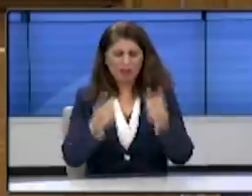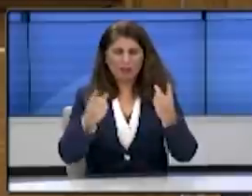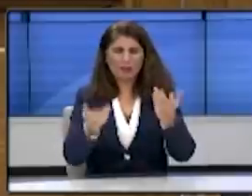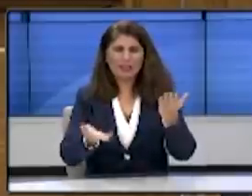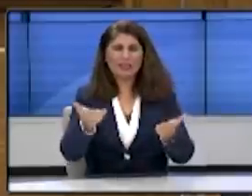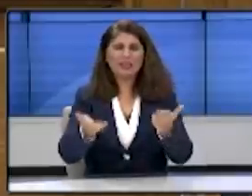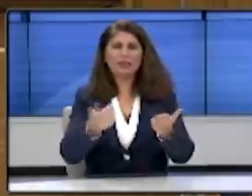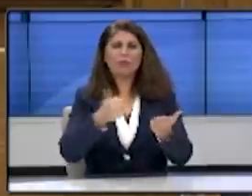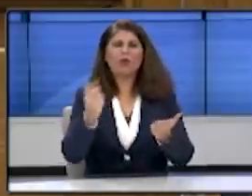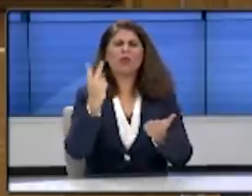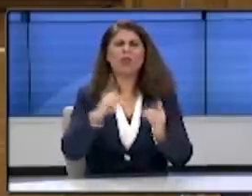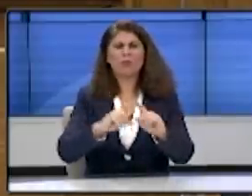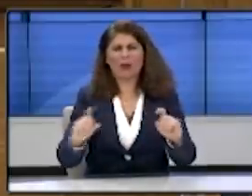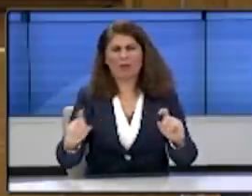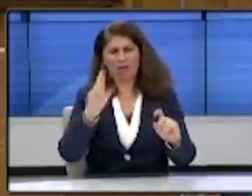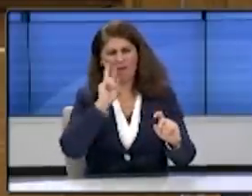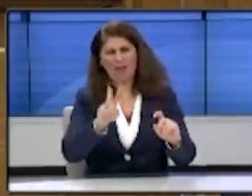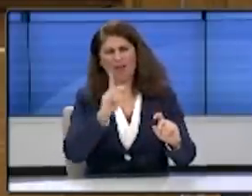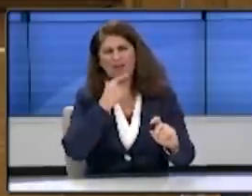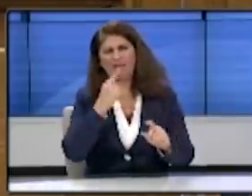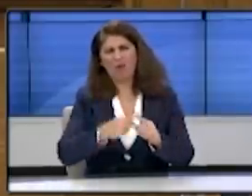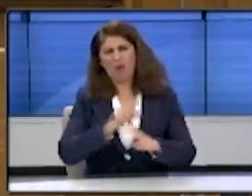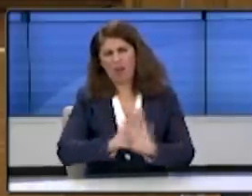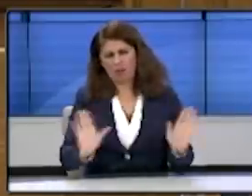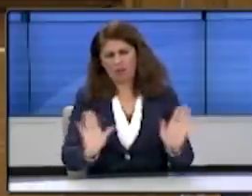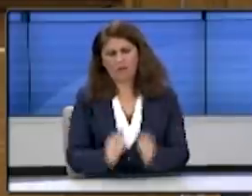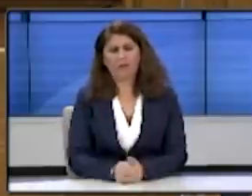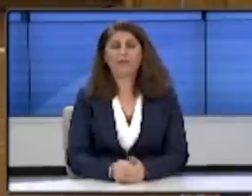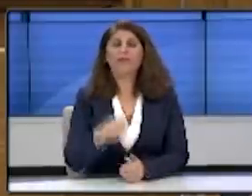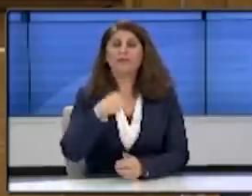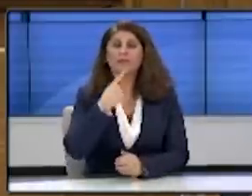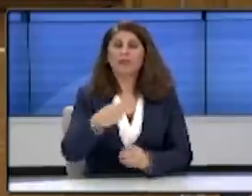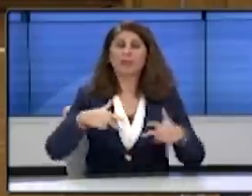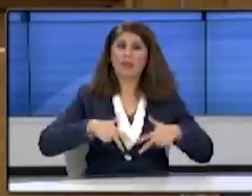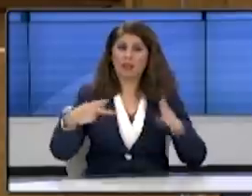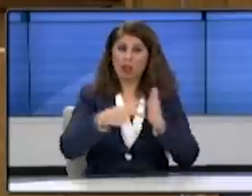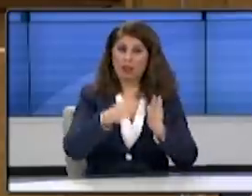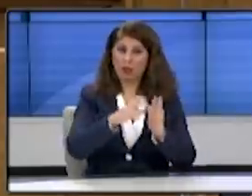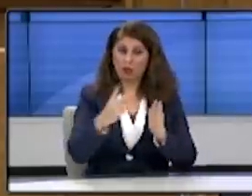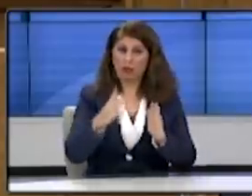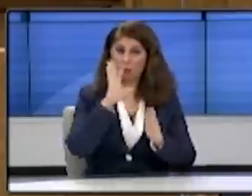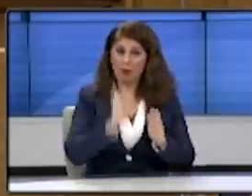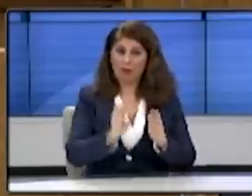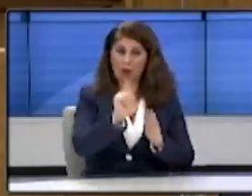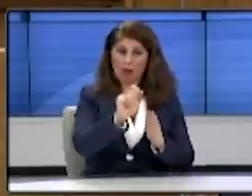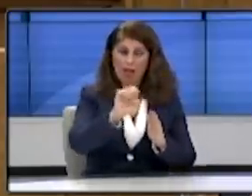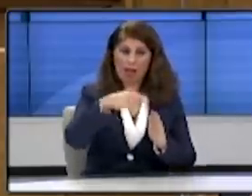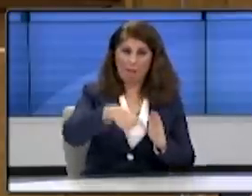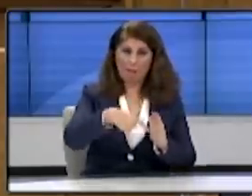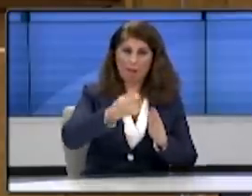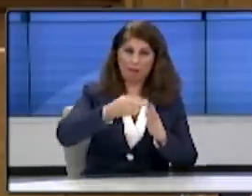δύο μόνο μεγεθών. Τι λέει η κυβέρνηση? Ότι το 2022 το πραγματικό ΑΕΠ θα αυξηθεί